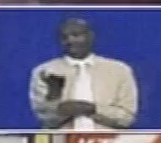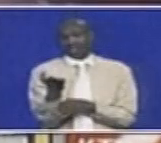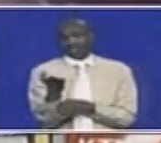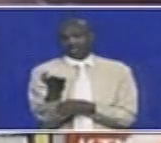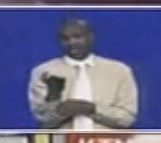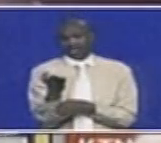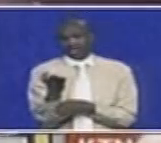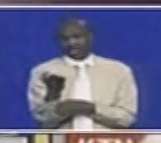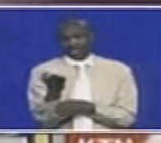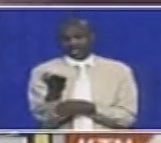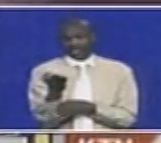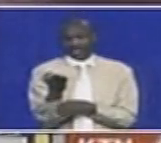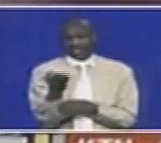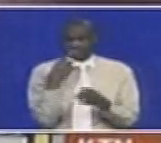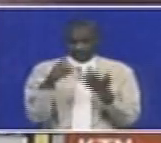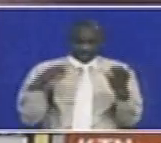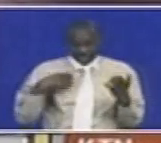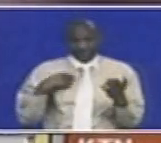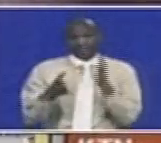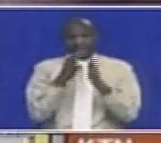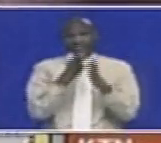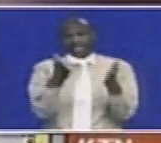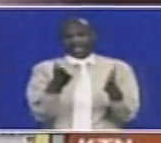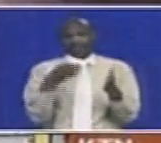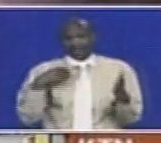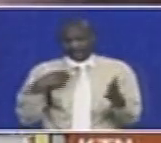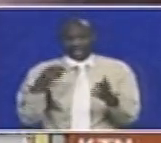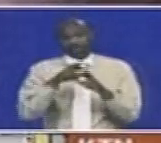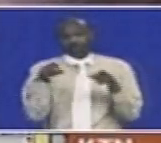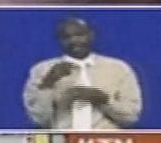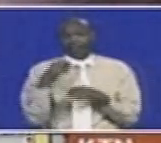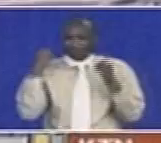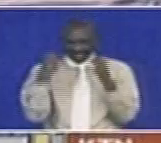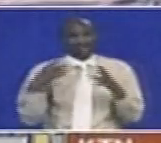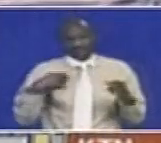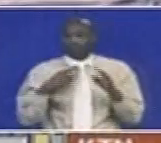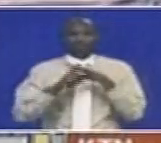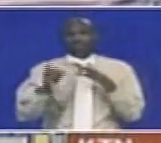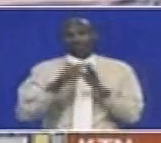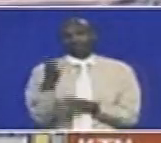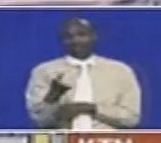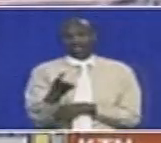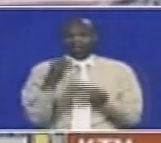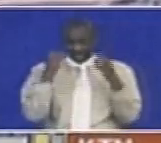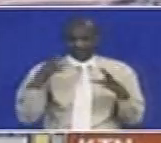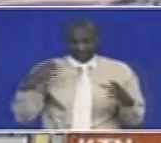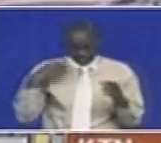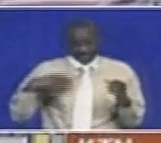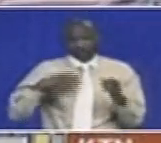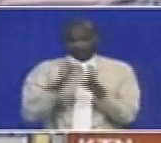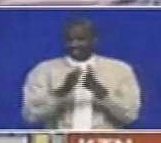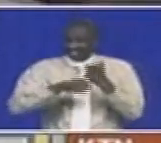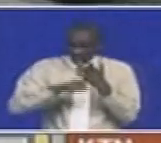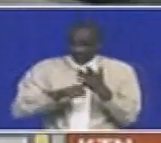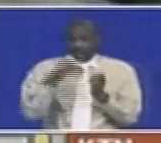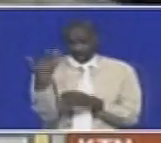kama mahali ambaye iko emergency law, watu wengi sana walikimbia. Ingawa wale walio na stakabadhi za kujitambulisha